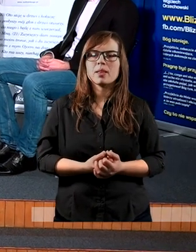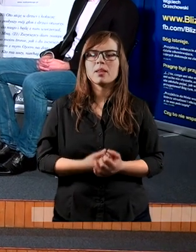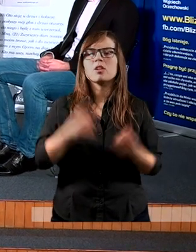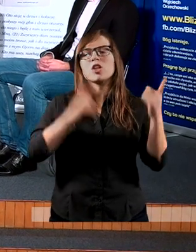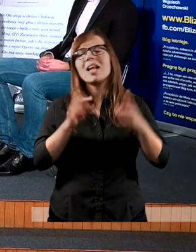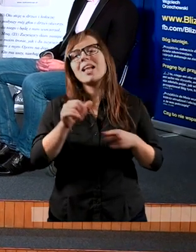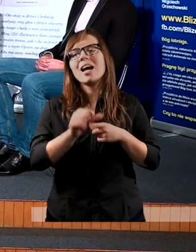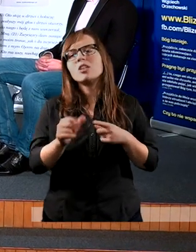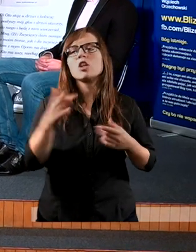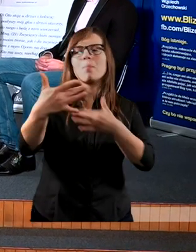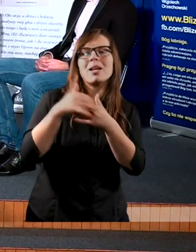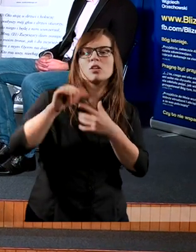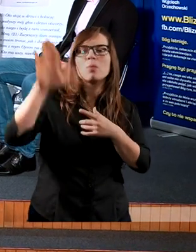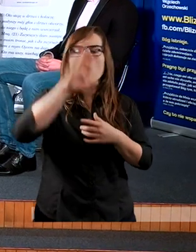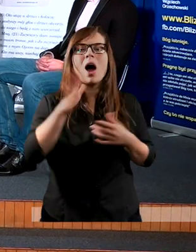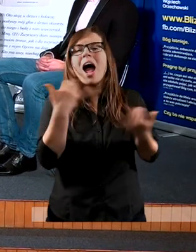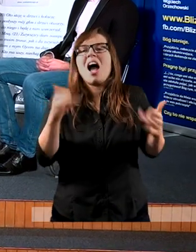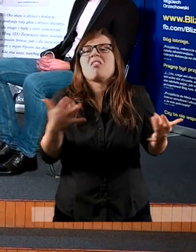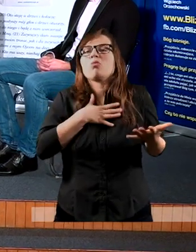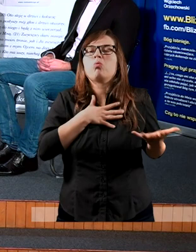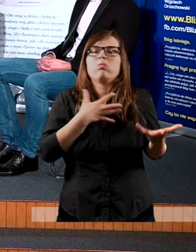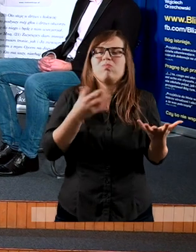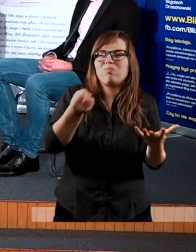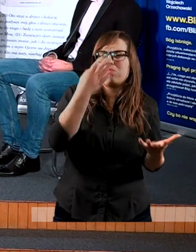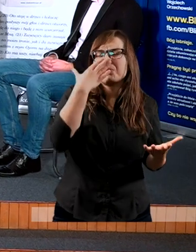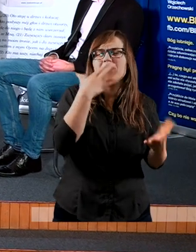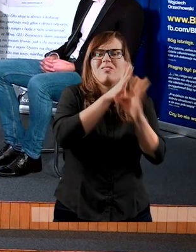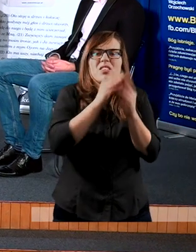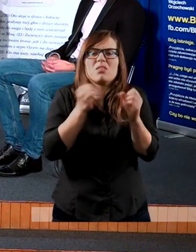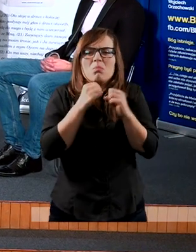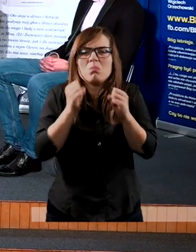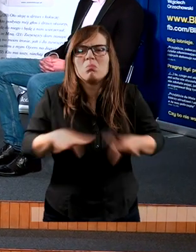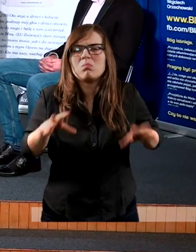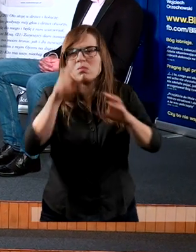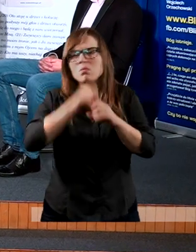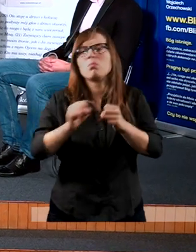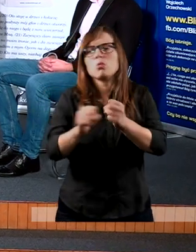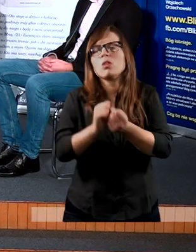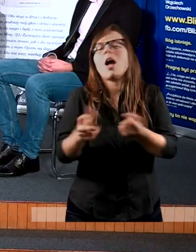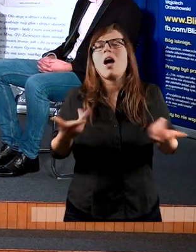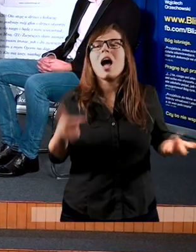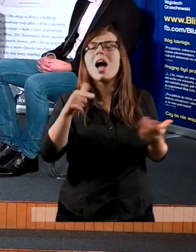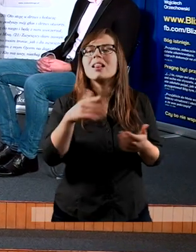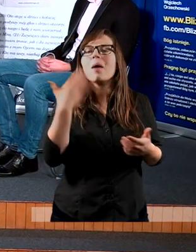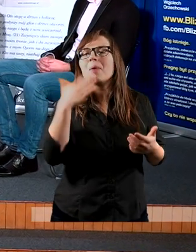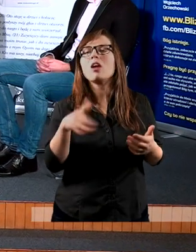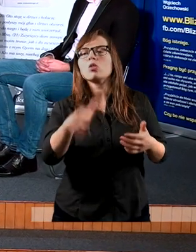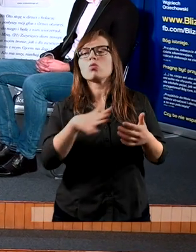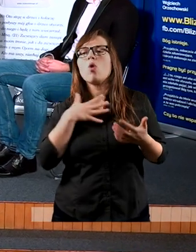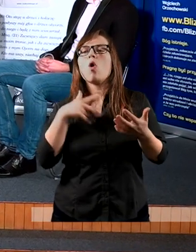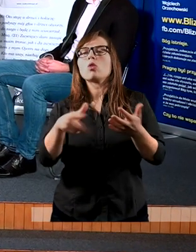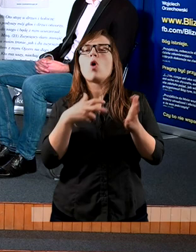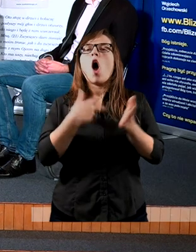No, czasami tak jest, że jesteś blisko Boga, jednak nic ci się nie układa. Doświadczyłeś czegoś takiego? Jak najbardziej, ale myślę, że tutaj jest po